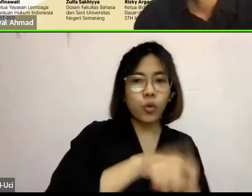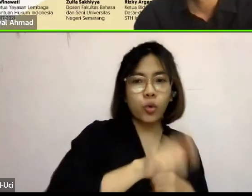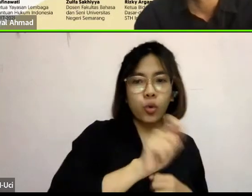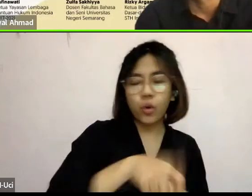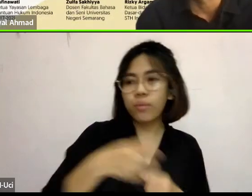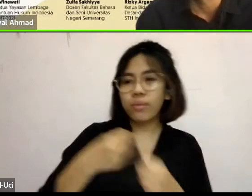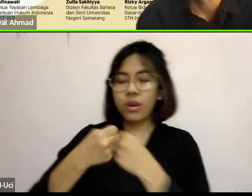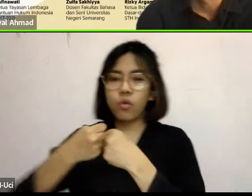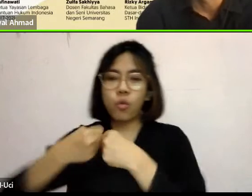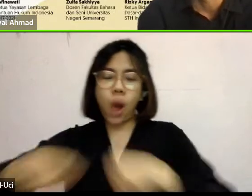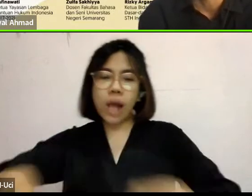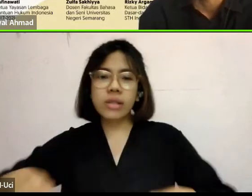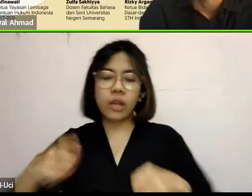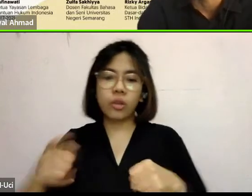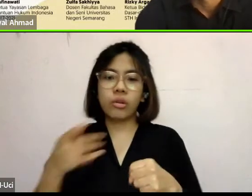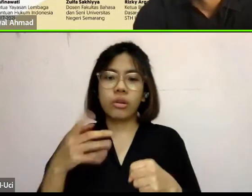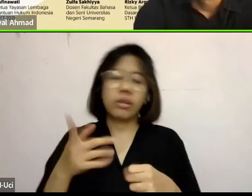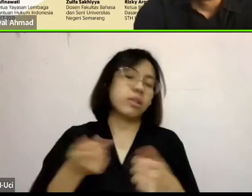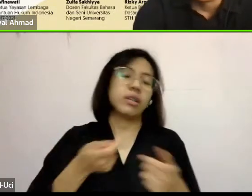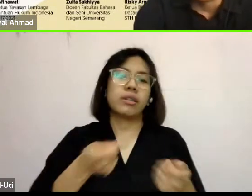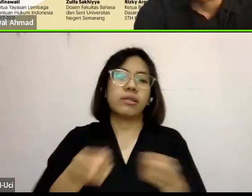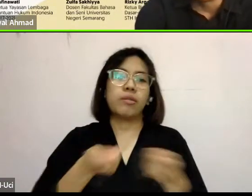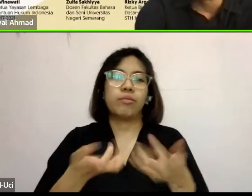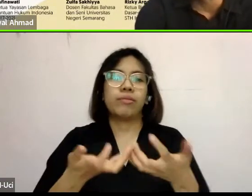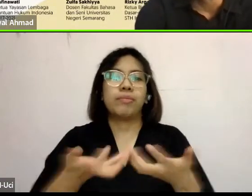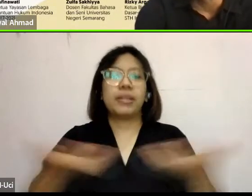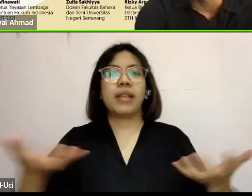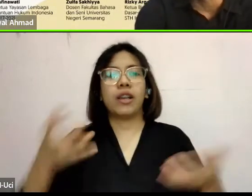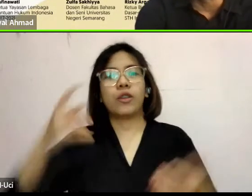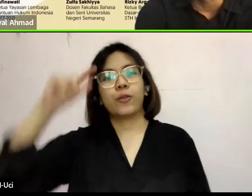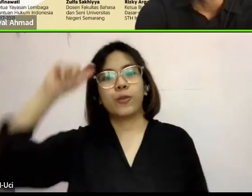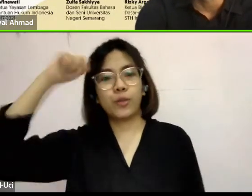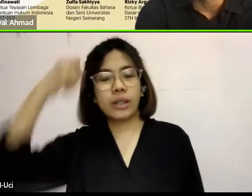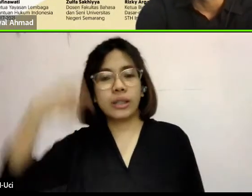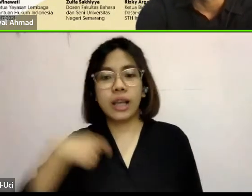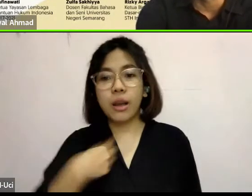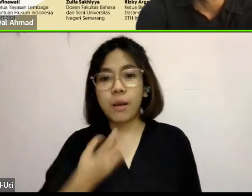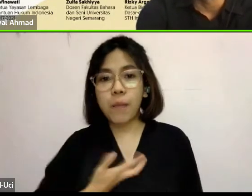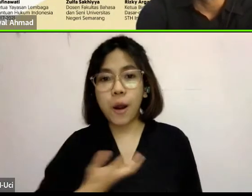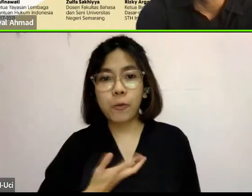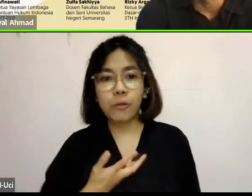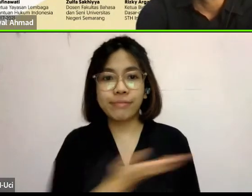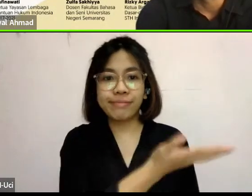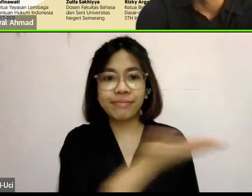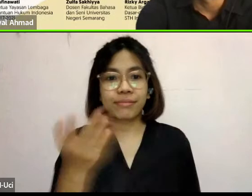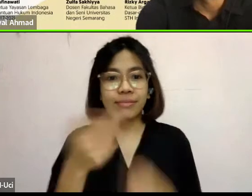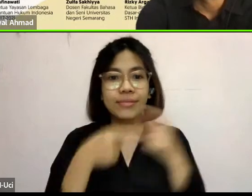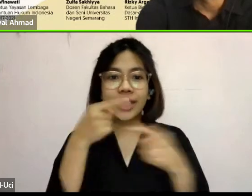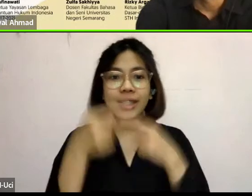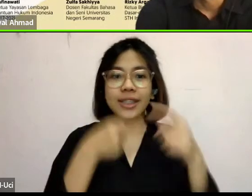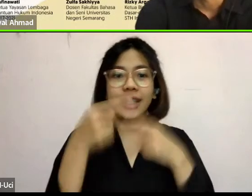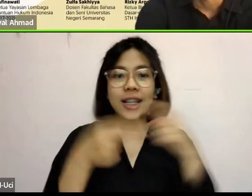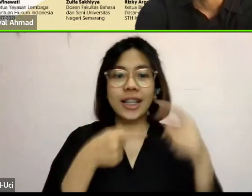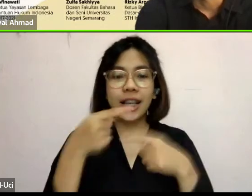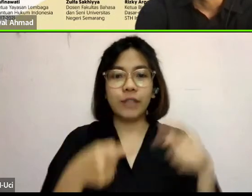sesuatu yang sulit dipisahkan sebelum itu sawit saya mau cerita bahwa